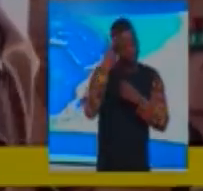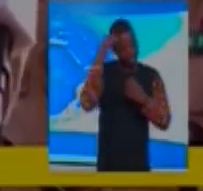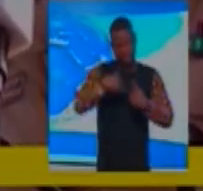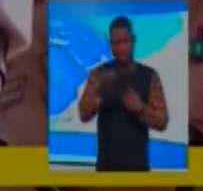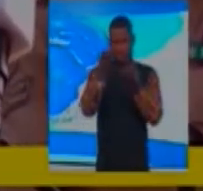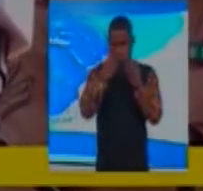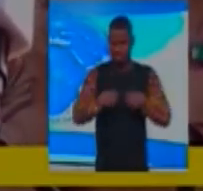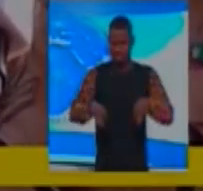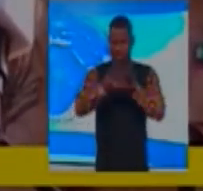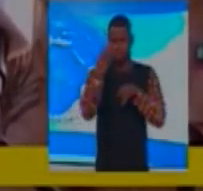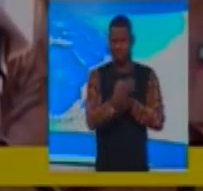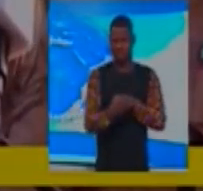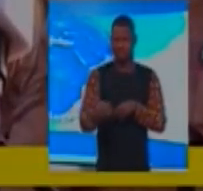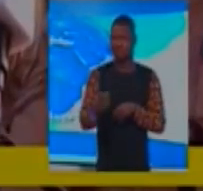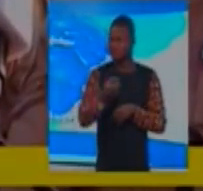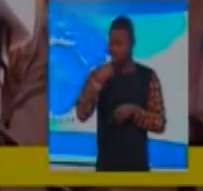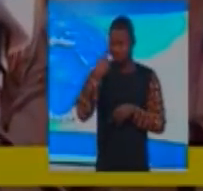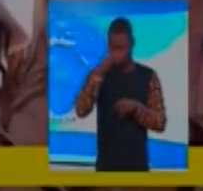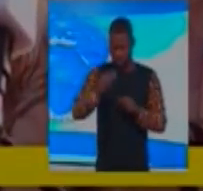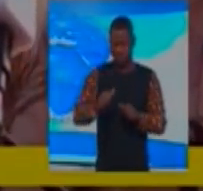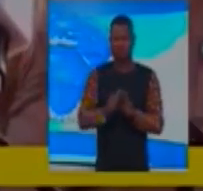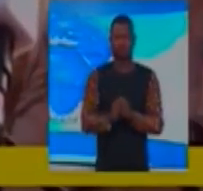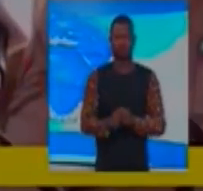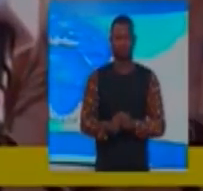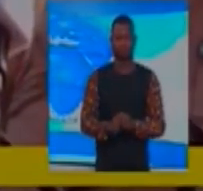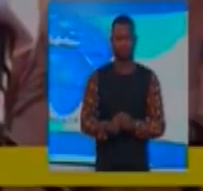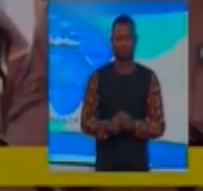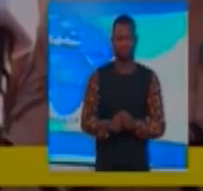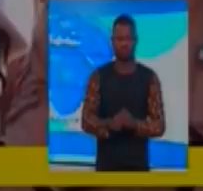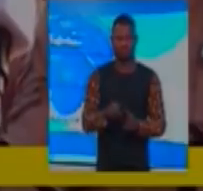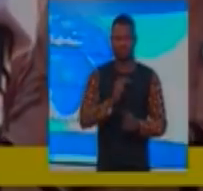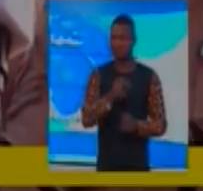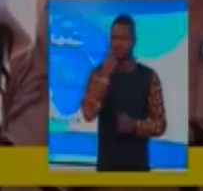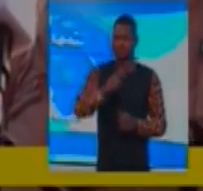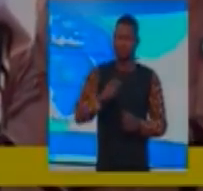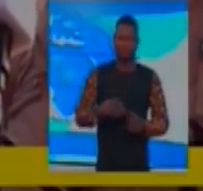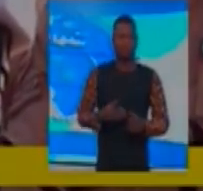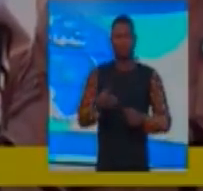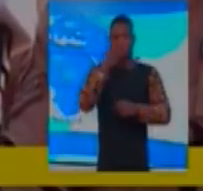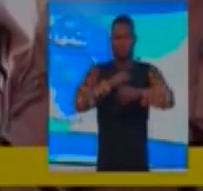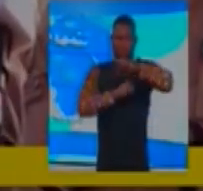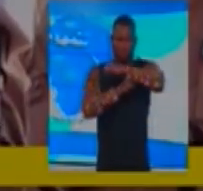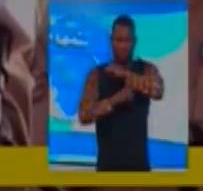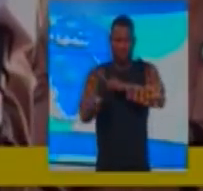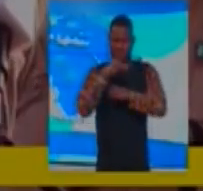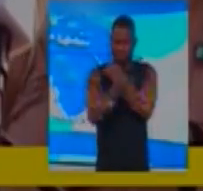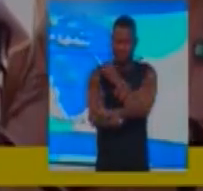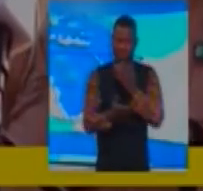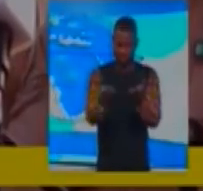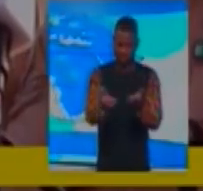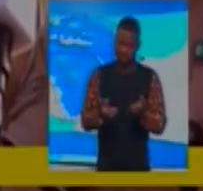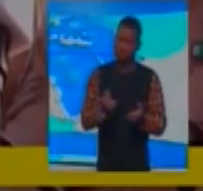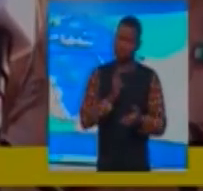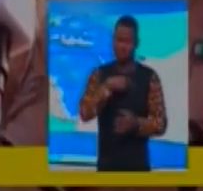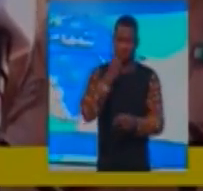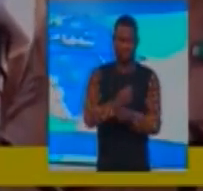qu'il faut. Et ces ressources sont entre nos mains. Nous devons les protéger et le pays a besoin de nos efforts pour aller